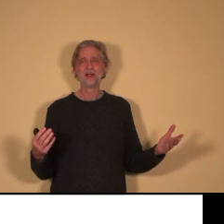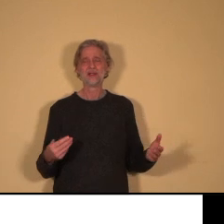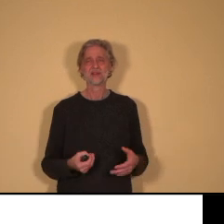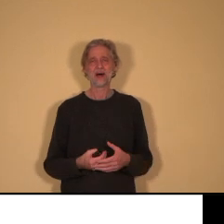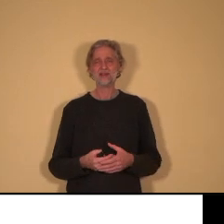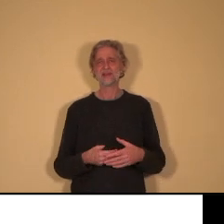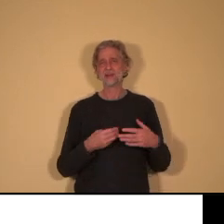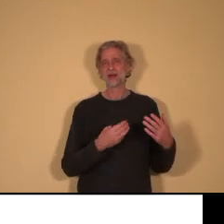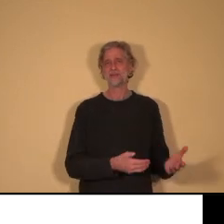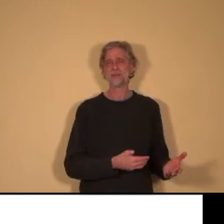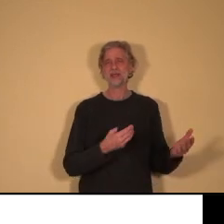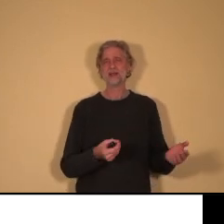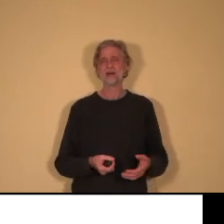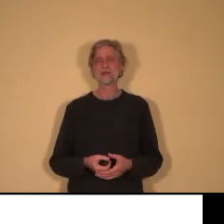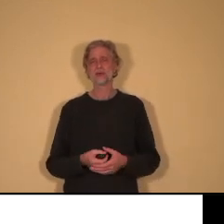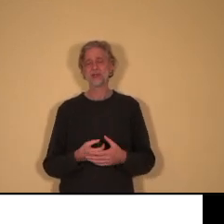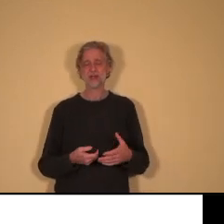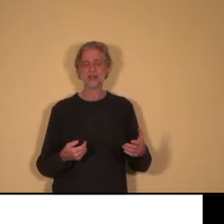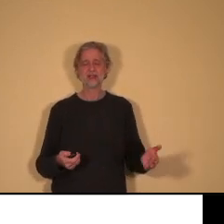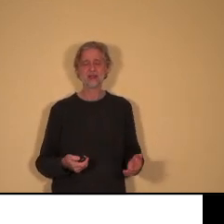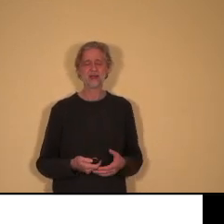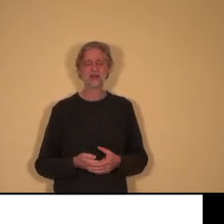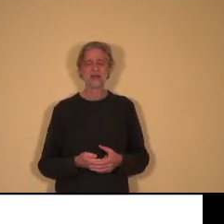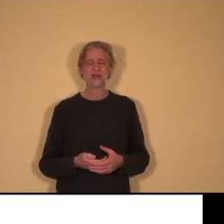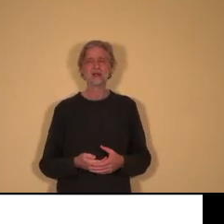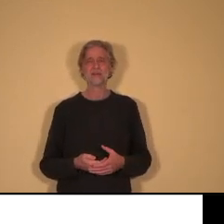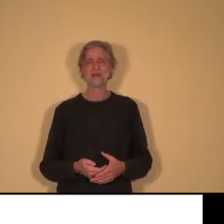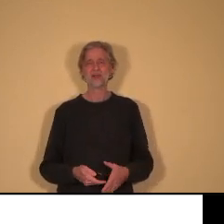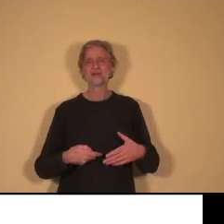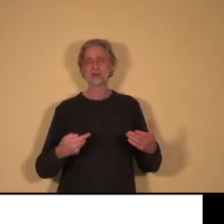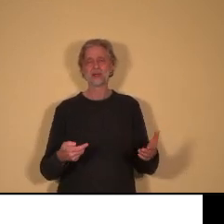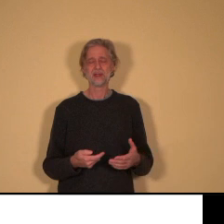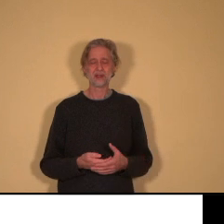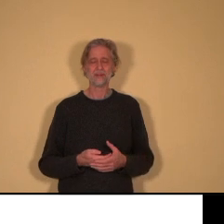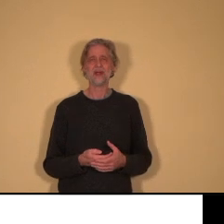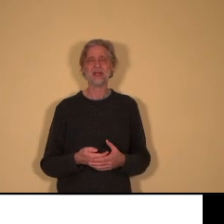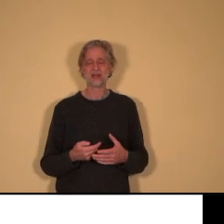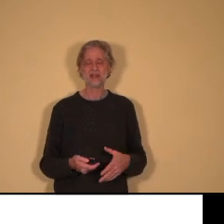weil das meiste beim Verbrennen der fossilen Energieträger wird zur